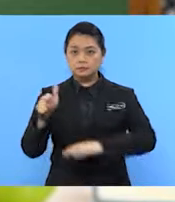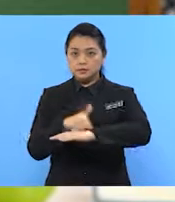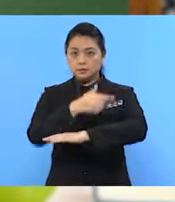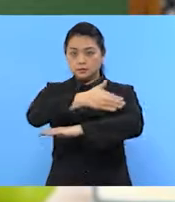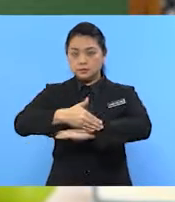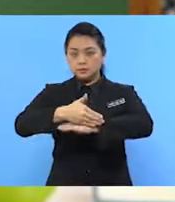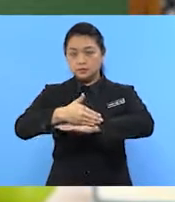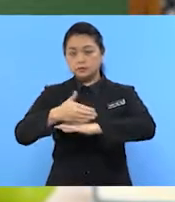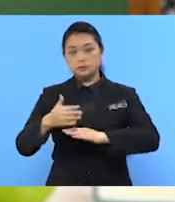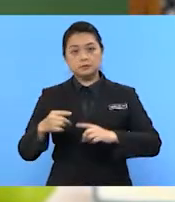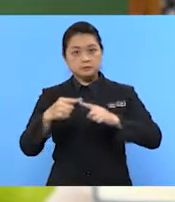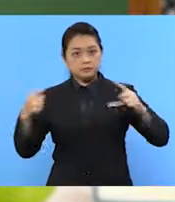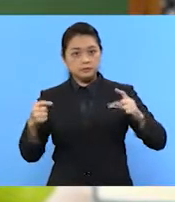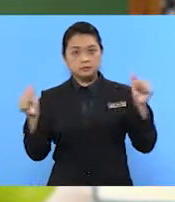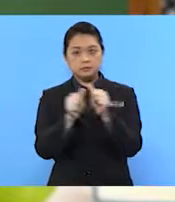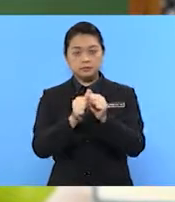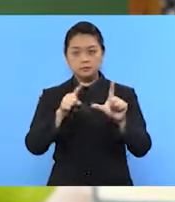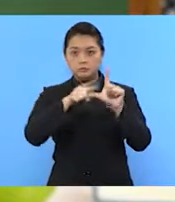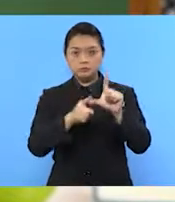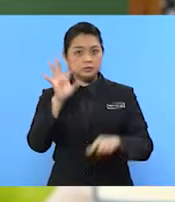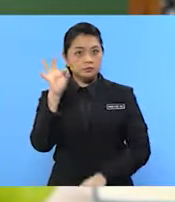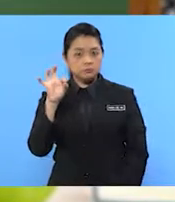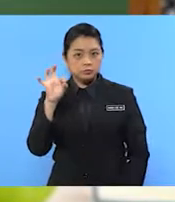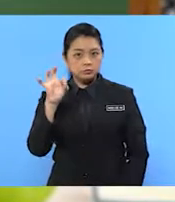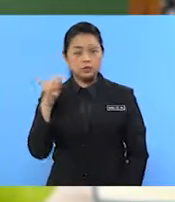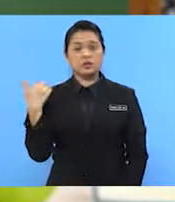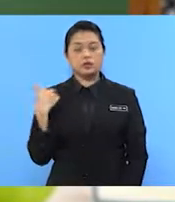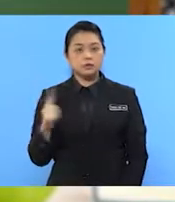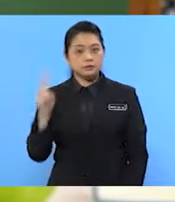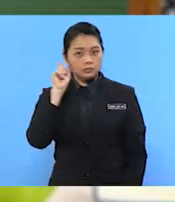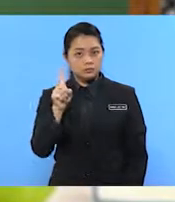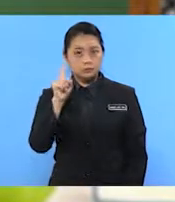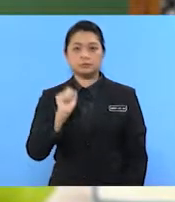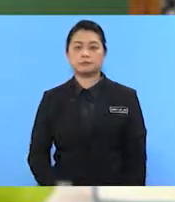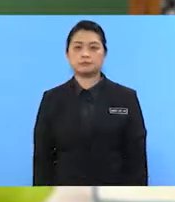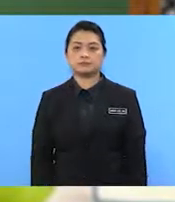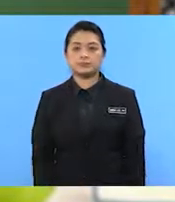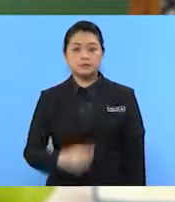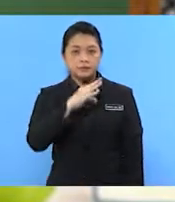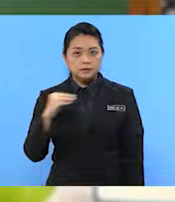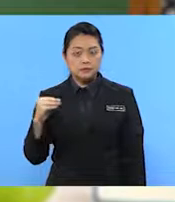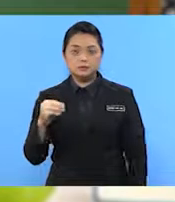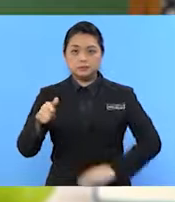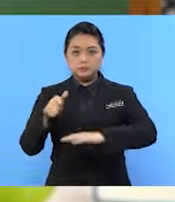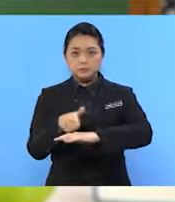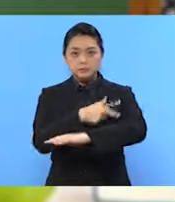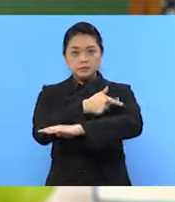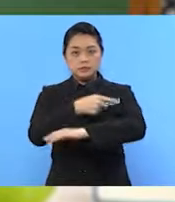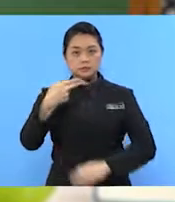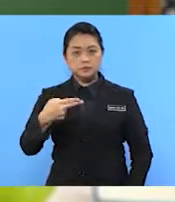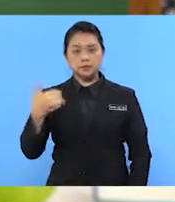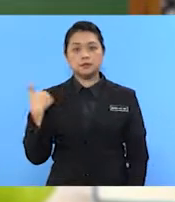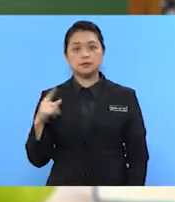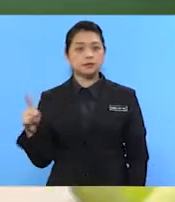sisi bertentangan dengan sudut 90 darjah ialah 1 unit dan panjang hipotenuse